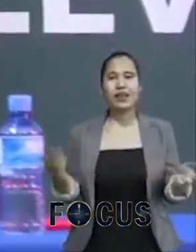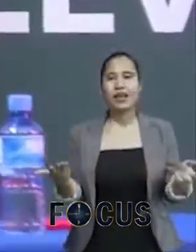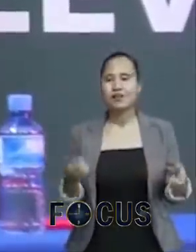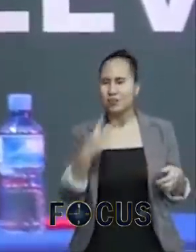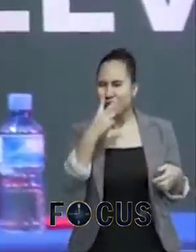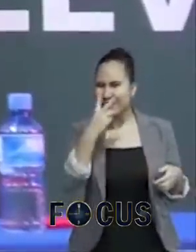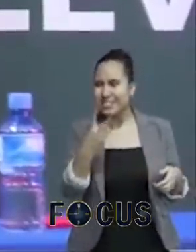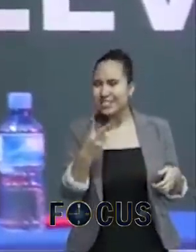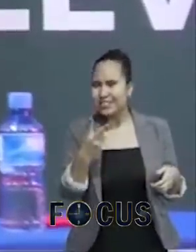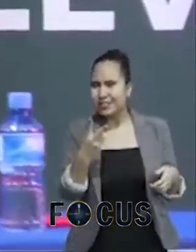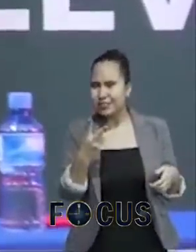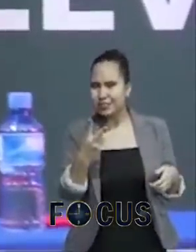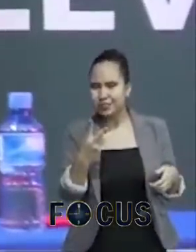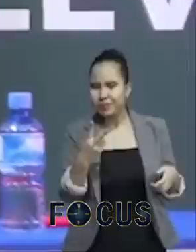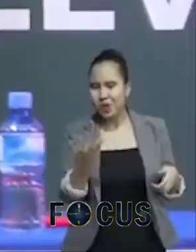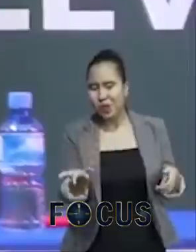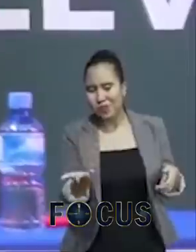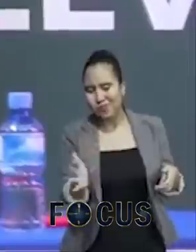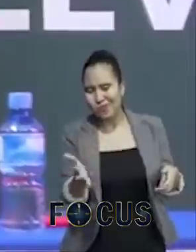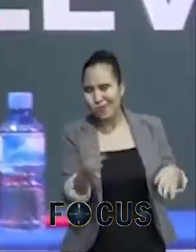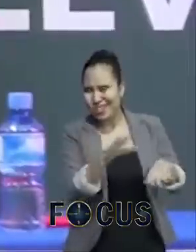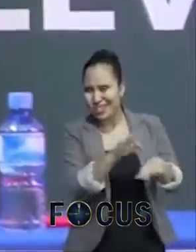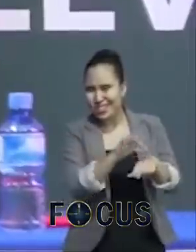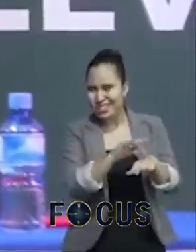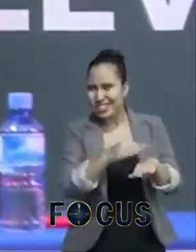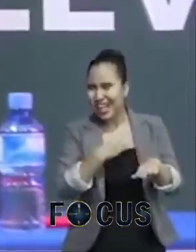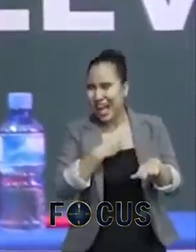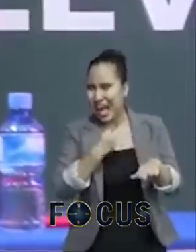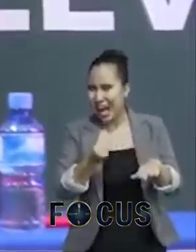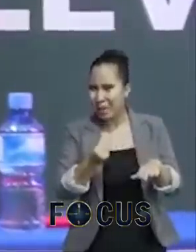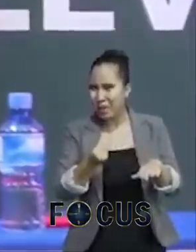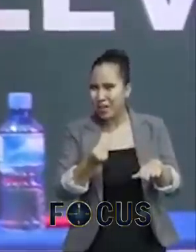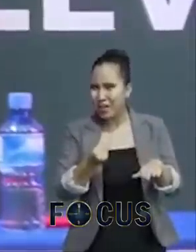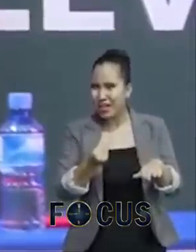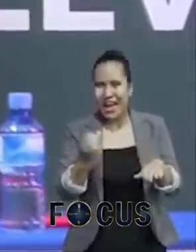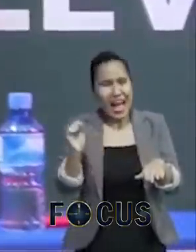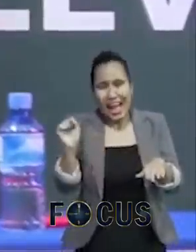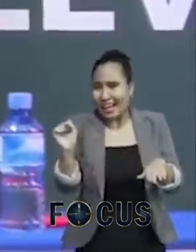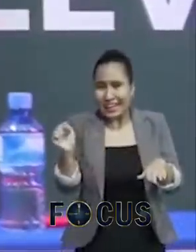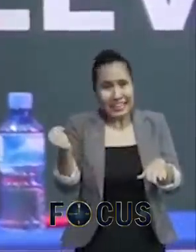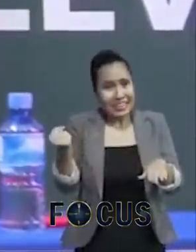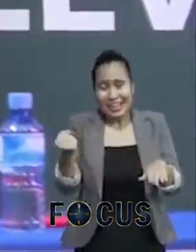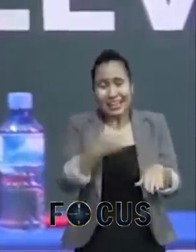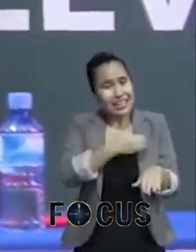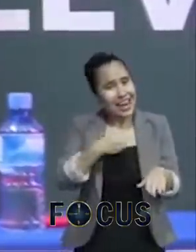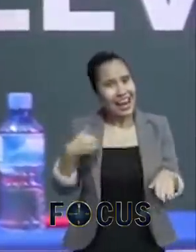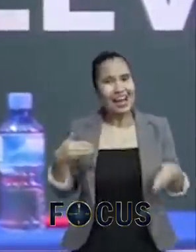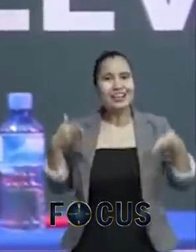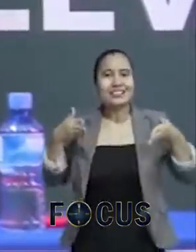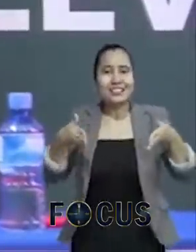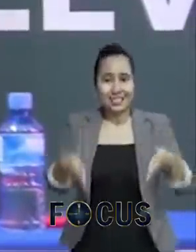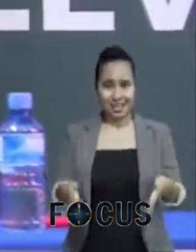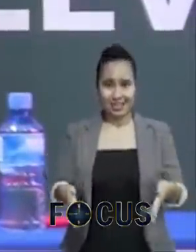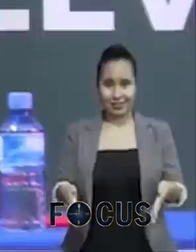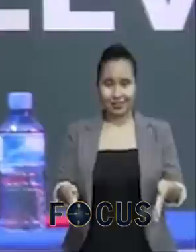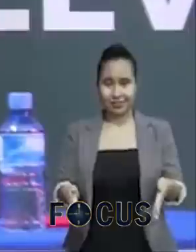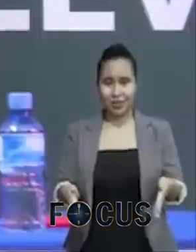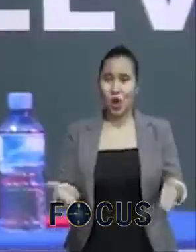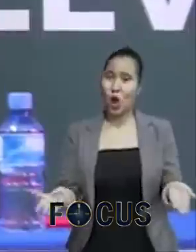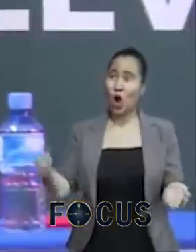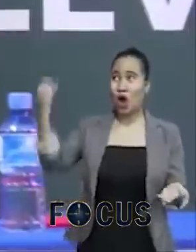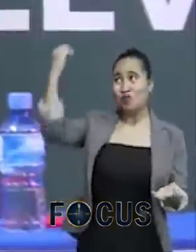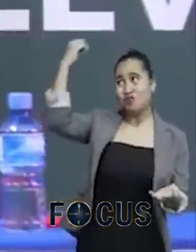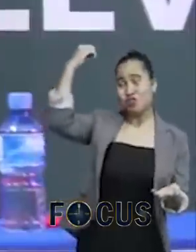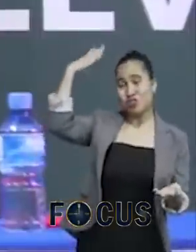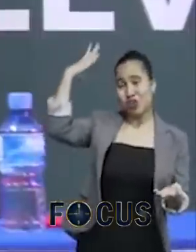praktijk die een bepaalde ziekte hebben waarbij ze dus niet lang kunnen staan of lang in de zon